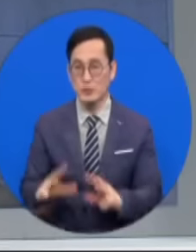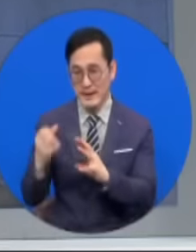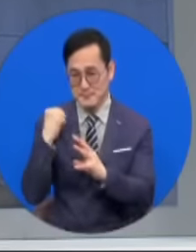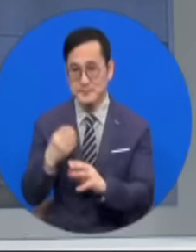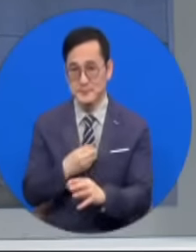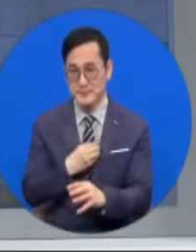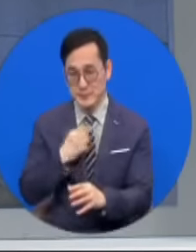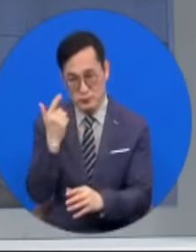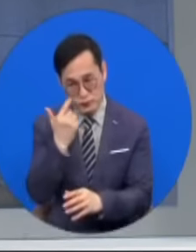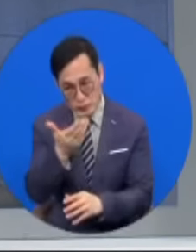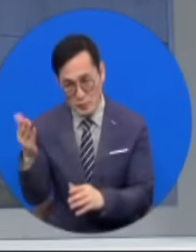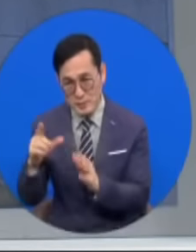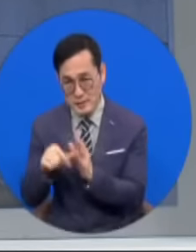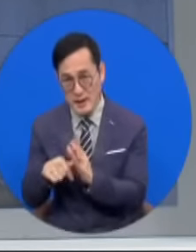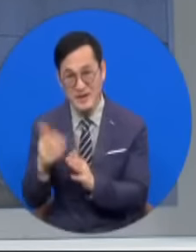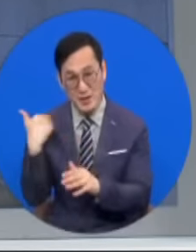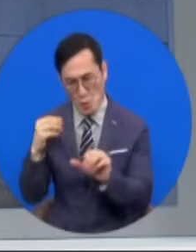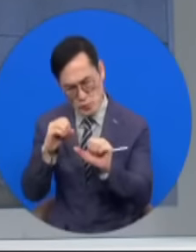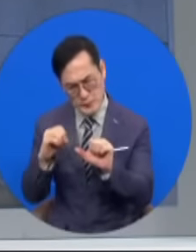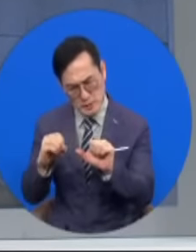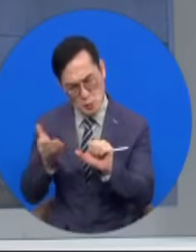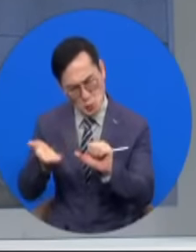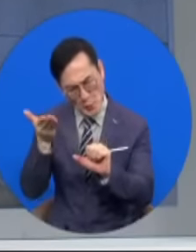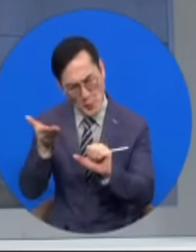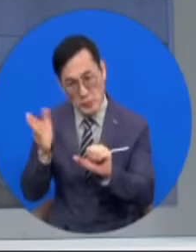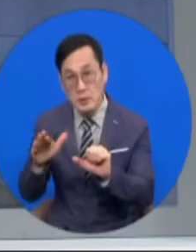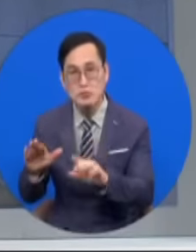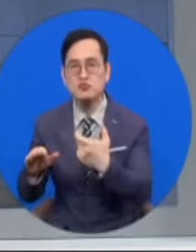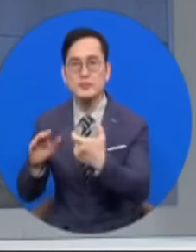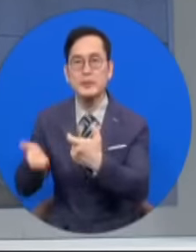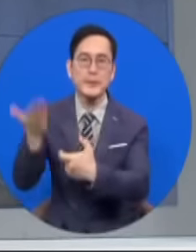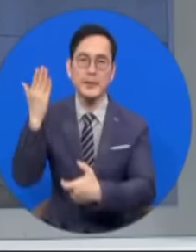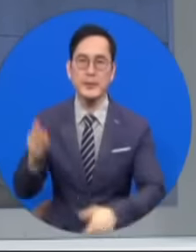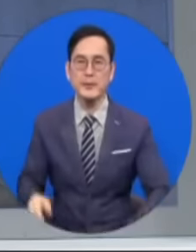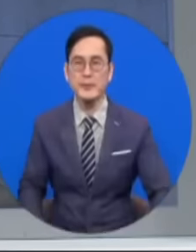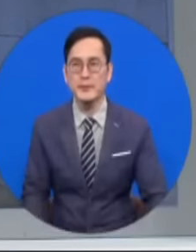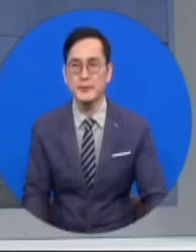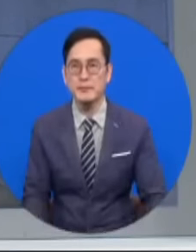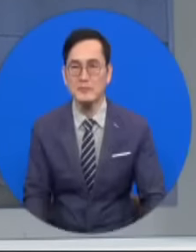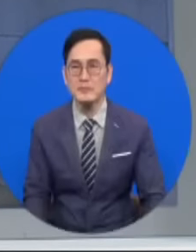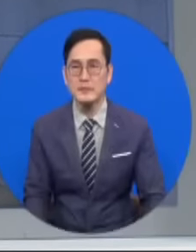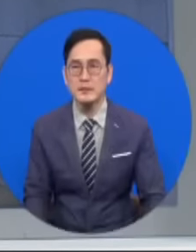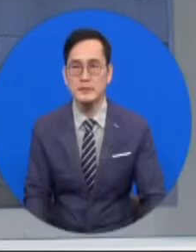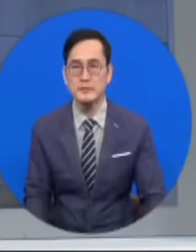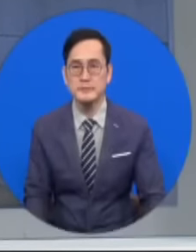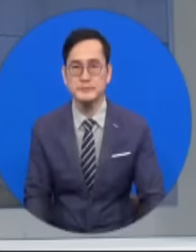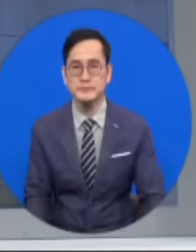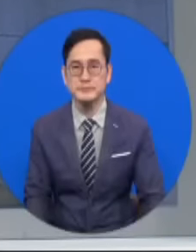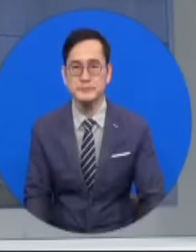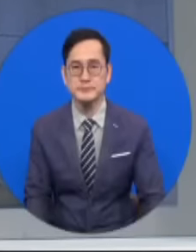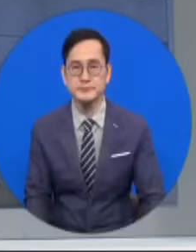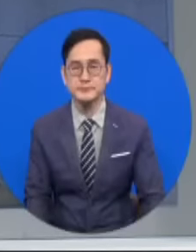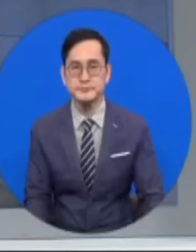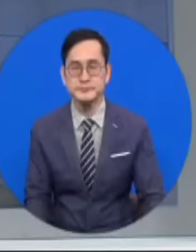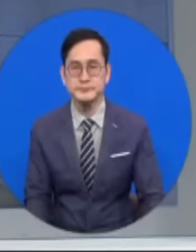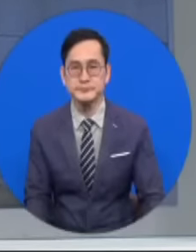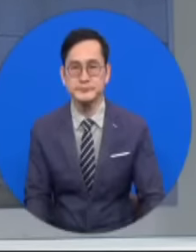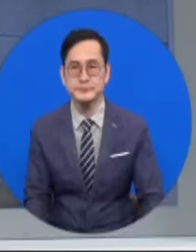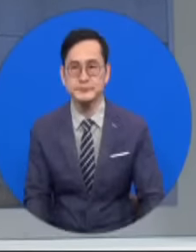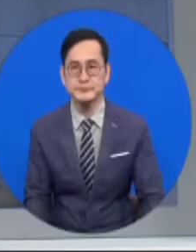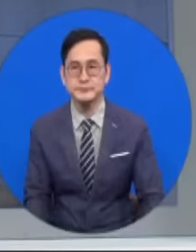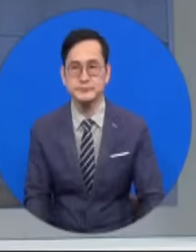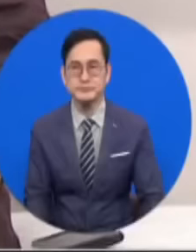조사를 받았다면 지금 62.9% 60% 넘기는 지지를 맞는 여론 조사까지 지금 나왔다라는게 좀 특징이라면 특징일